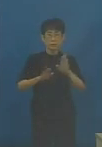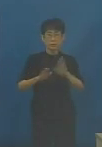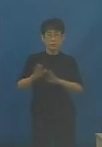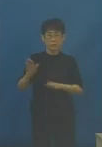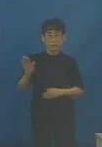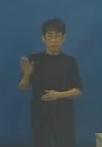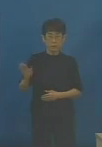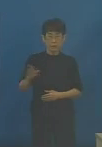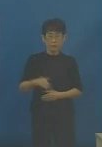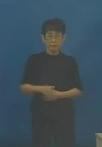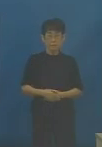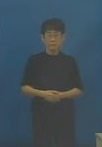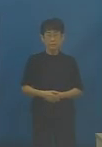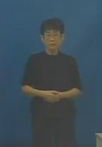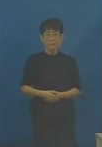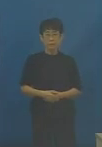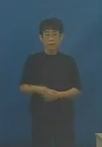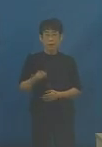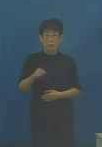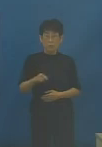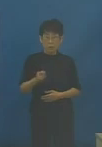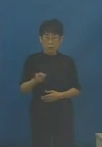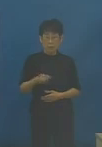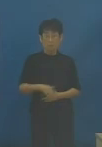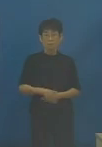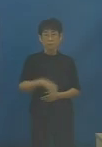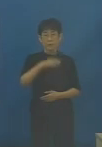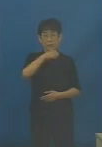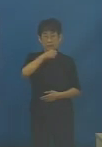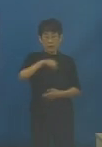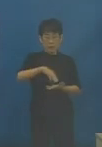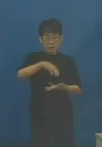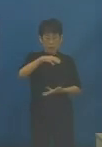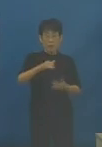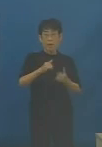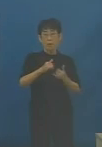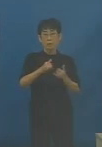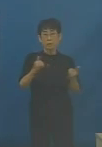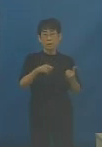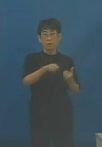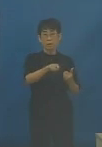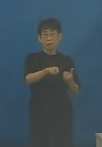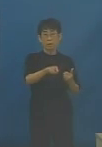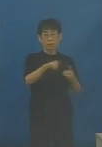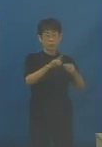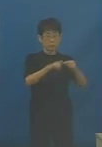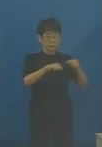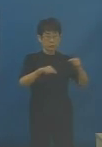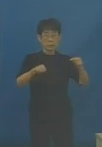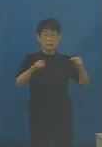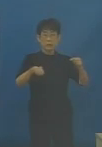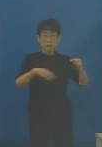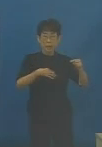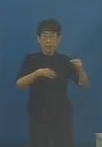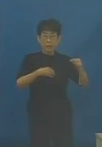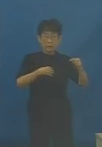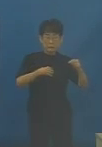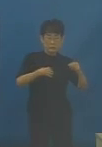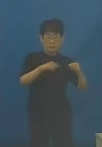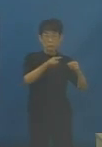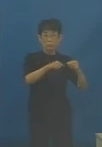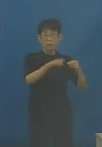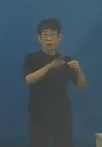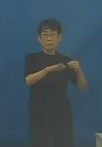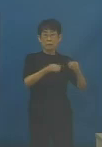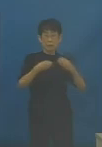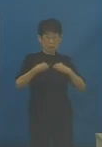やはりお年寄りを中心としたリスクの高い方々のところに感染がど